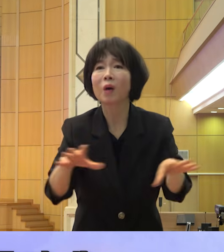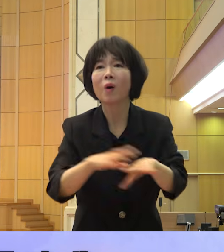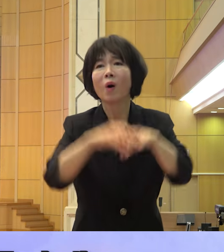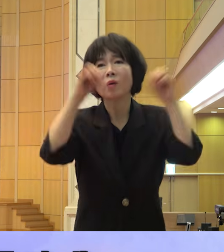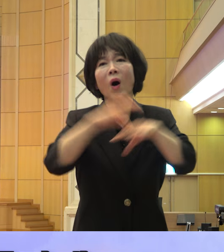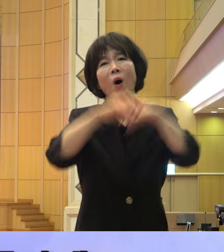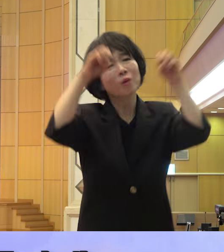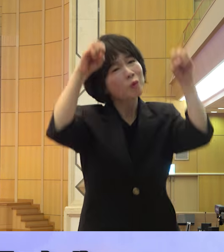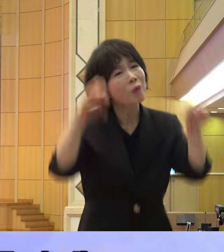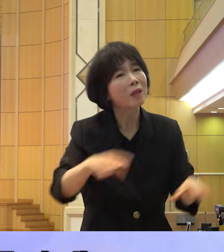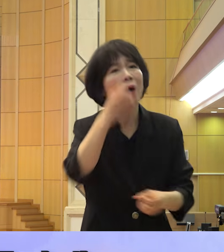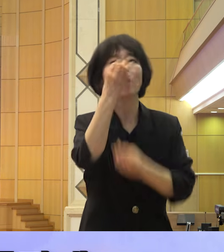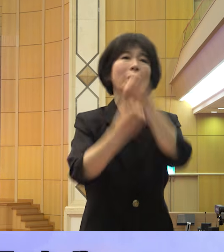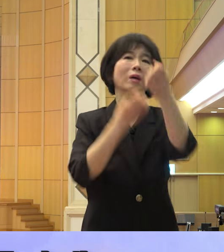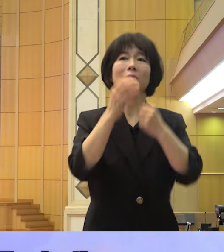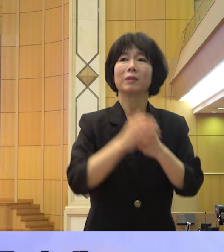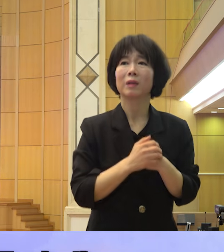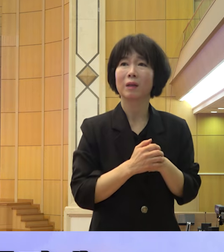것이 헛되도다.